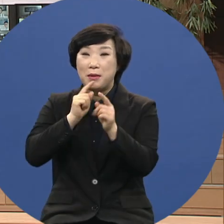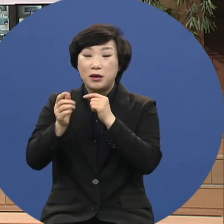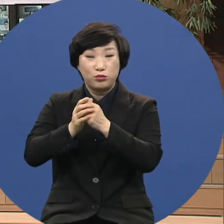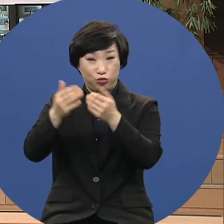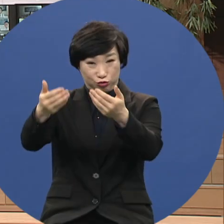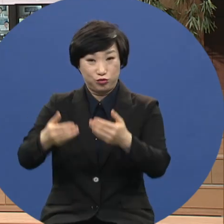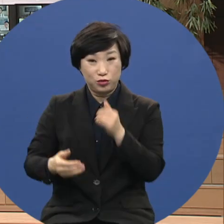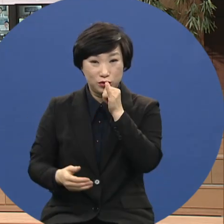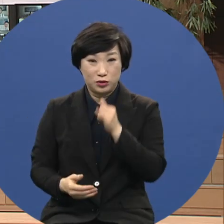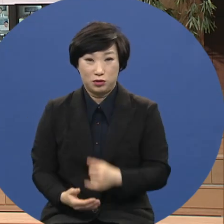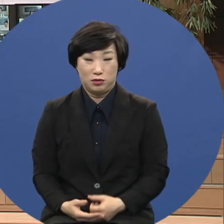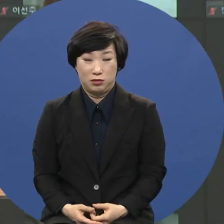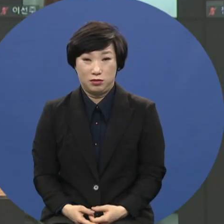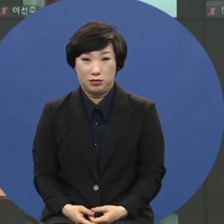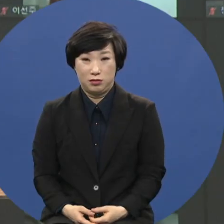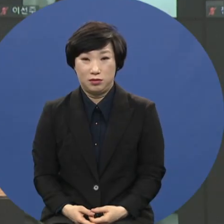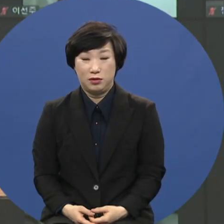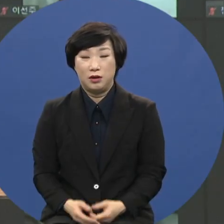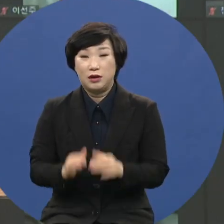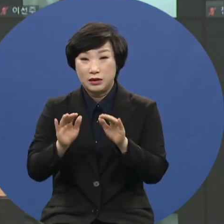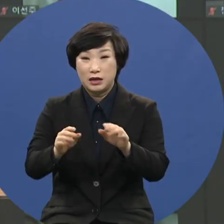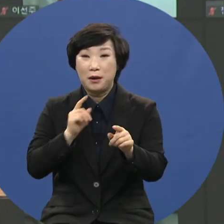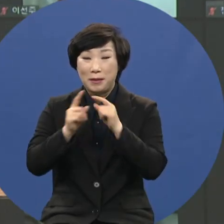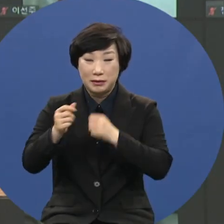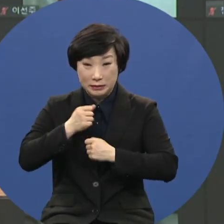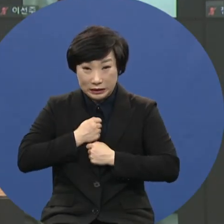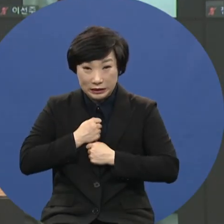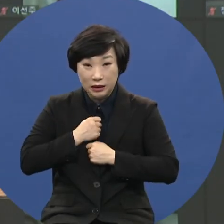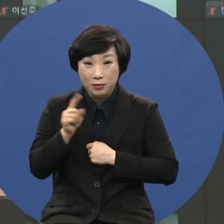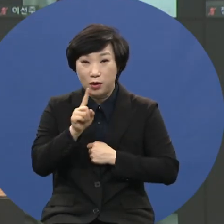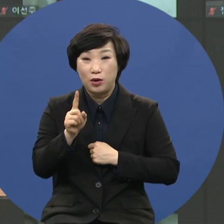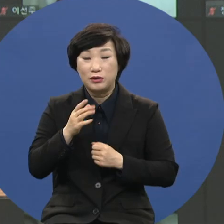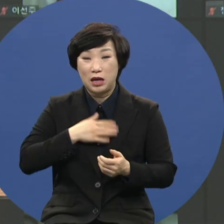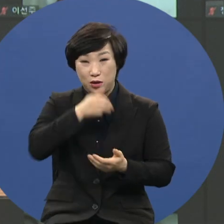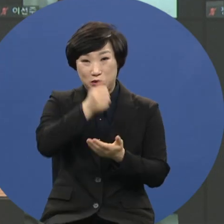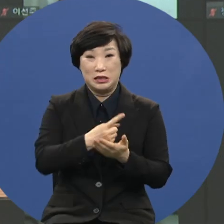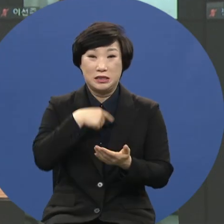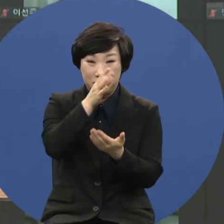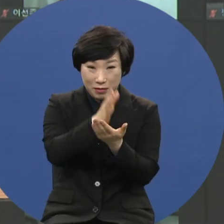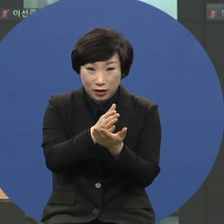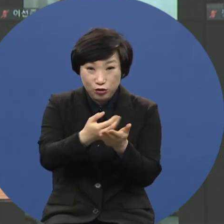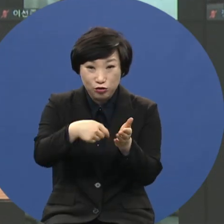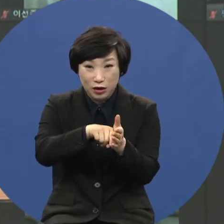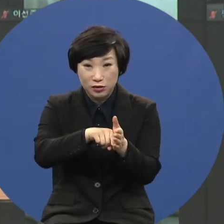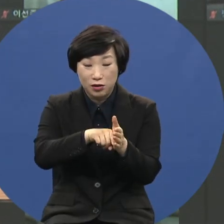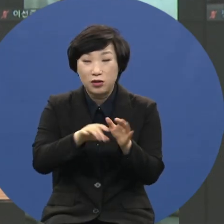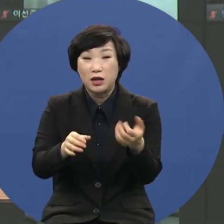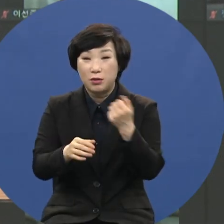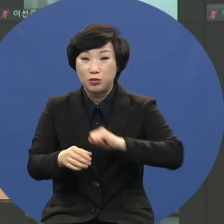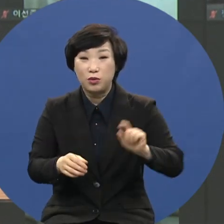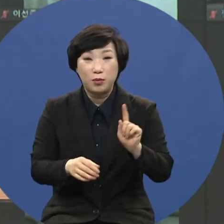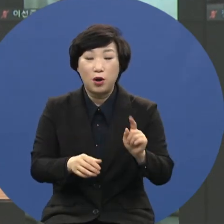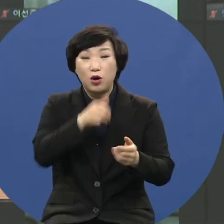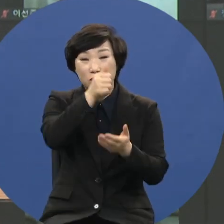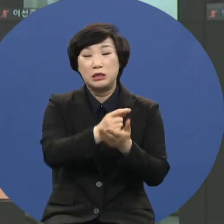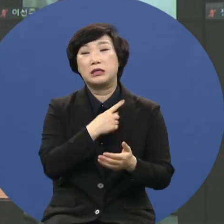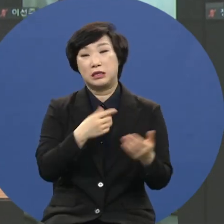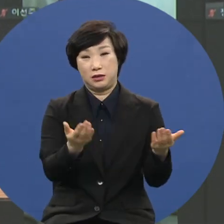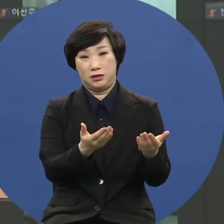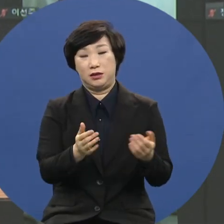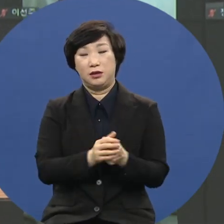것입니다. 그래서 말씀을 지키는 것은 죄를 범치 않는 것이요, 불순종은 죄를 범하는